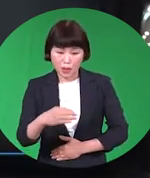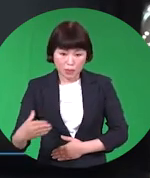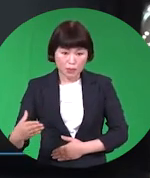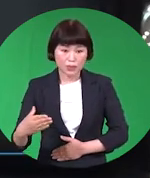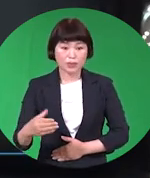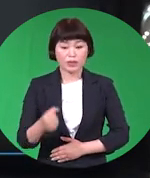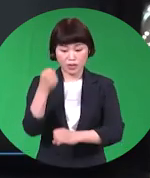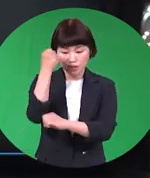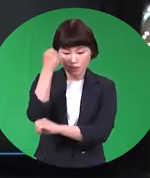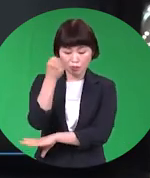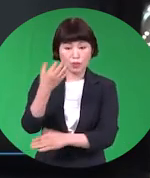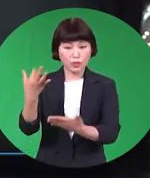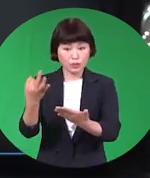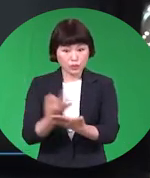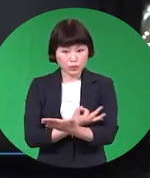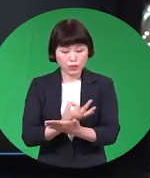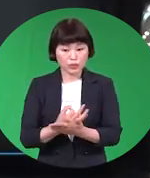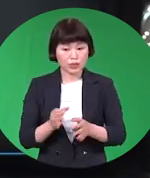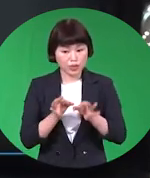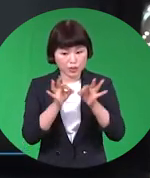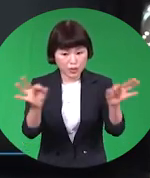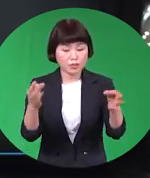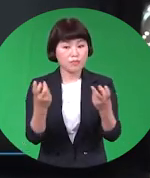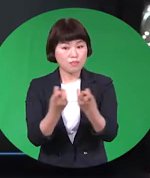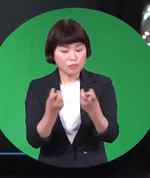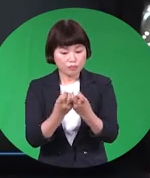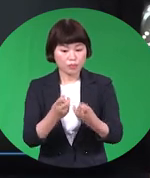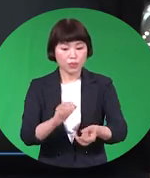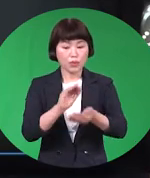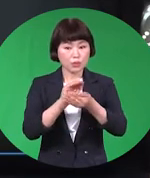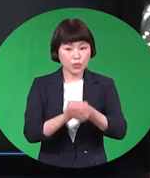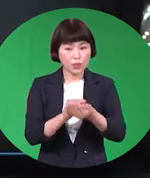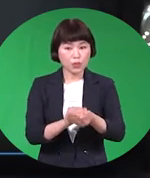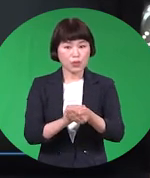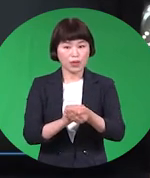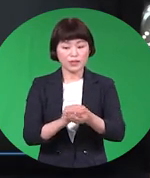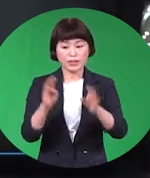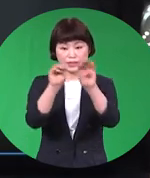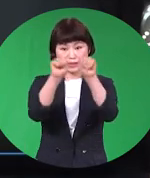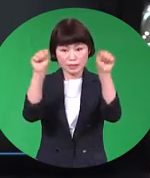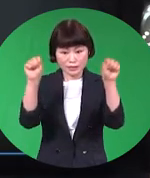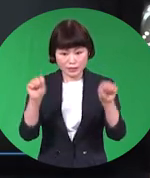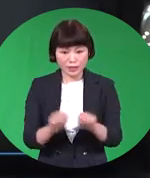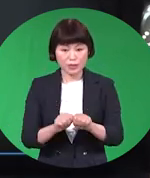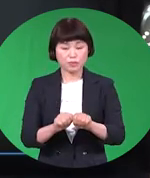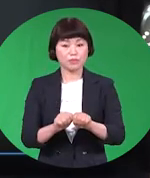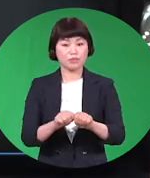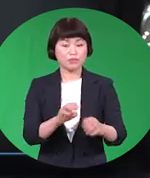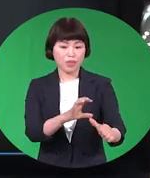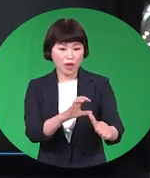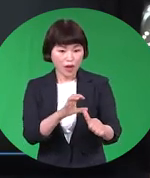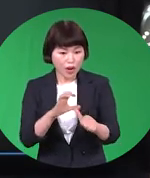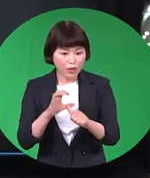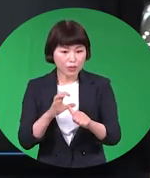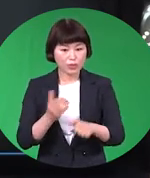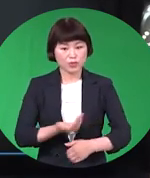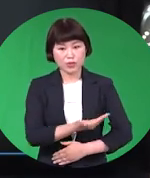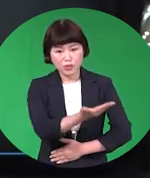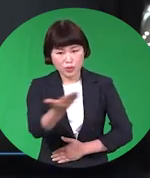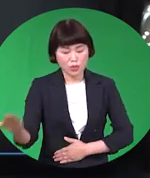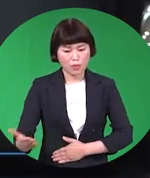재난기본소득을 금융기관의 우수한 기술과 시스템을 활용하여 국민 여러분들께